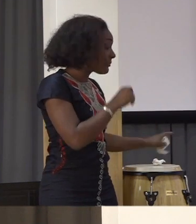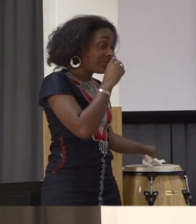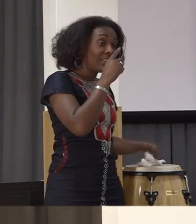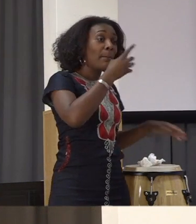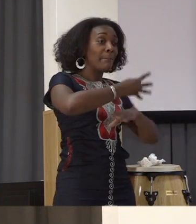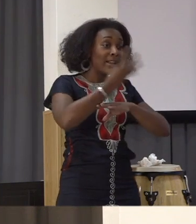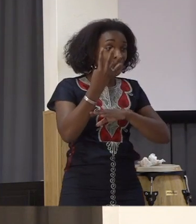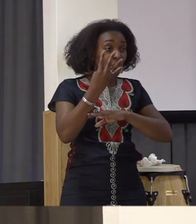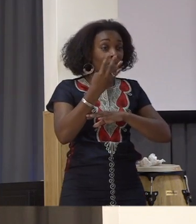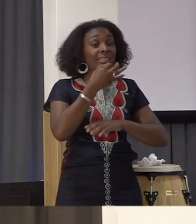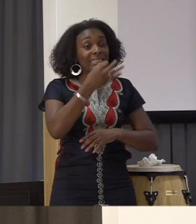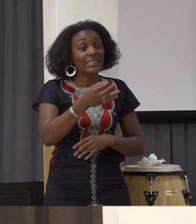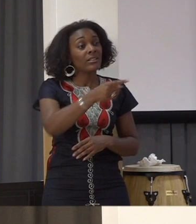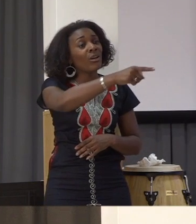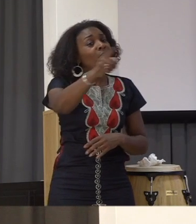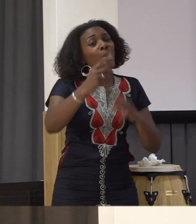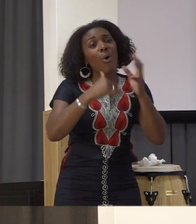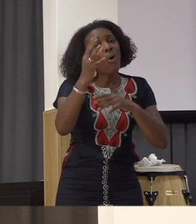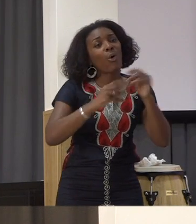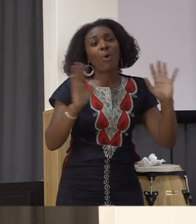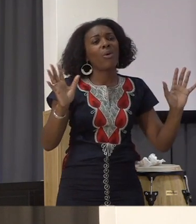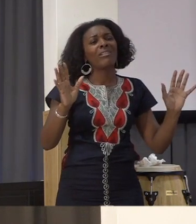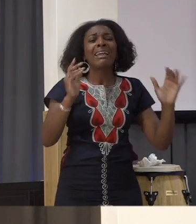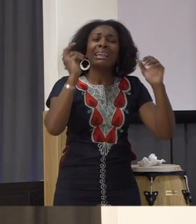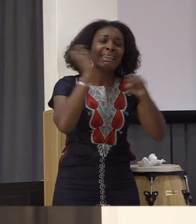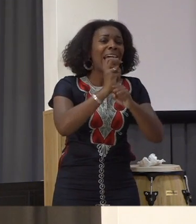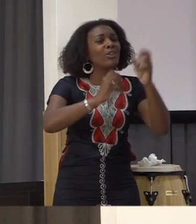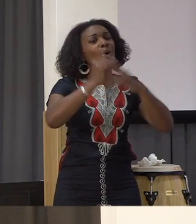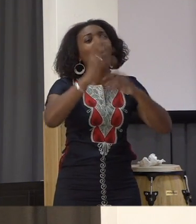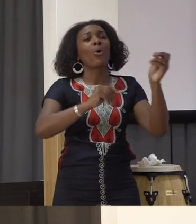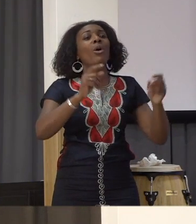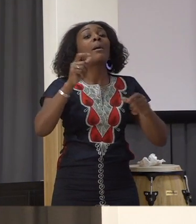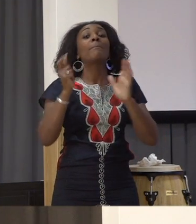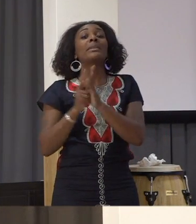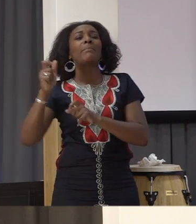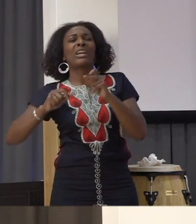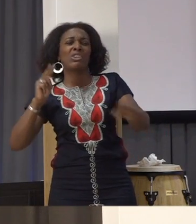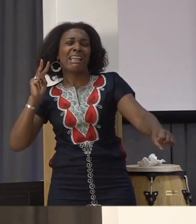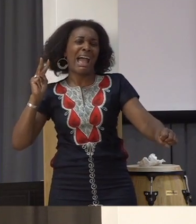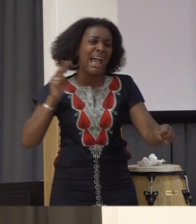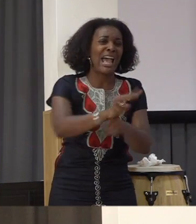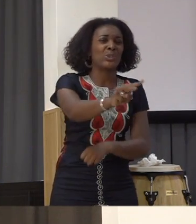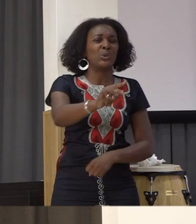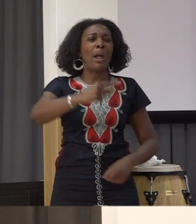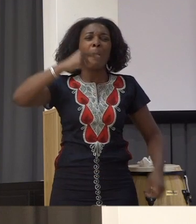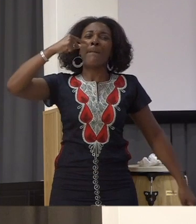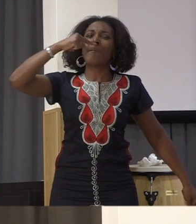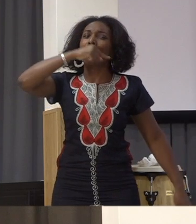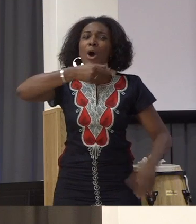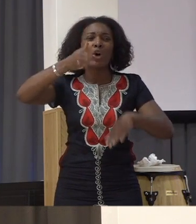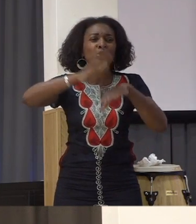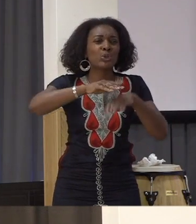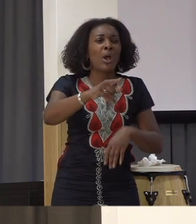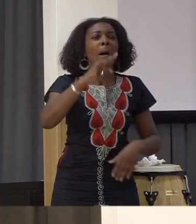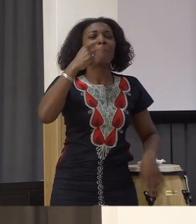vous persécutera. Heureux, il a dit au début. Et qu'on dira faussement de vous toutes sortes de mal à cause de